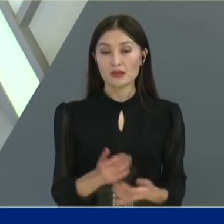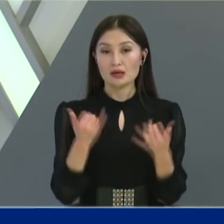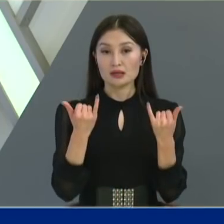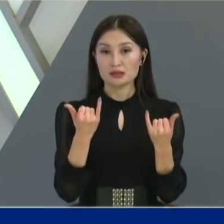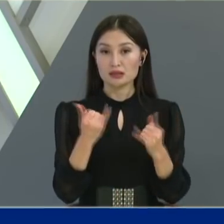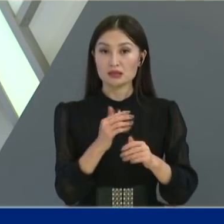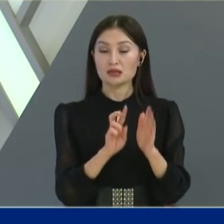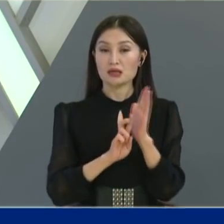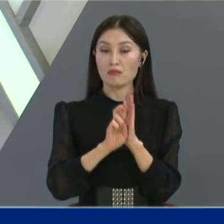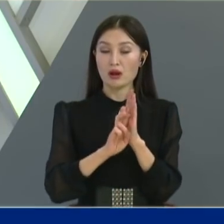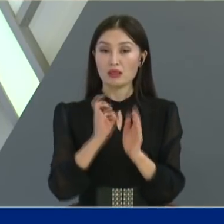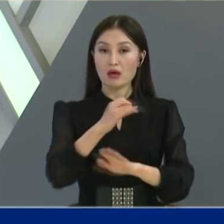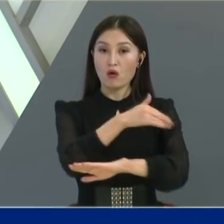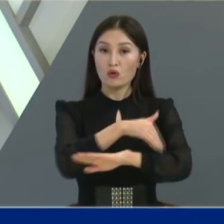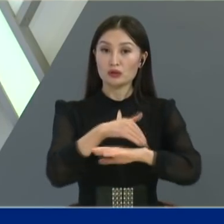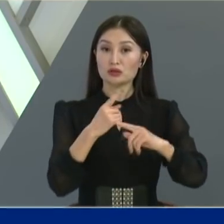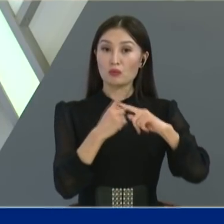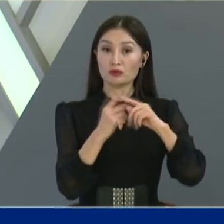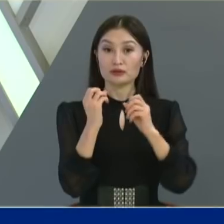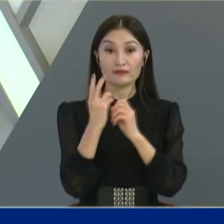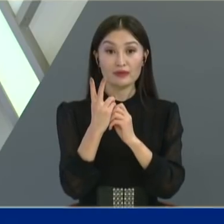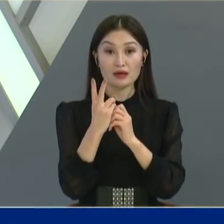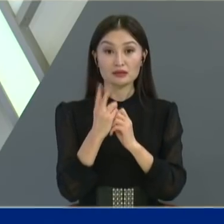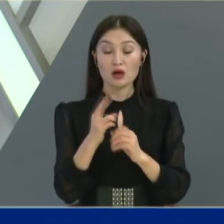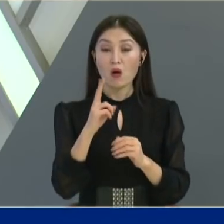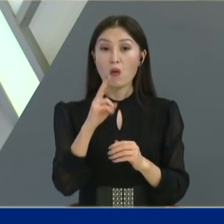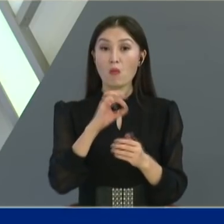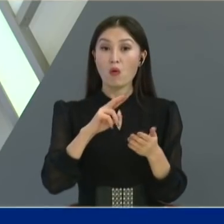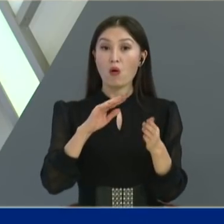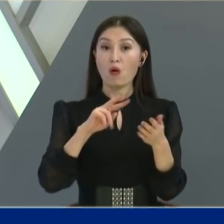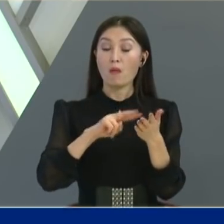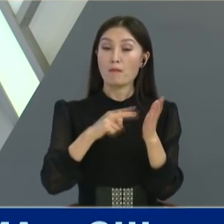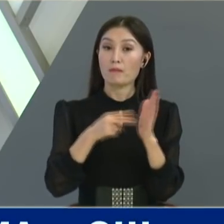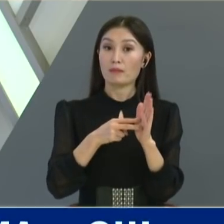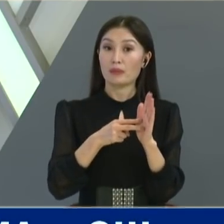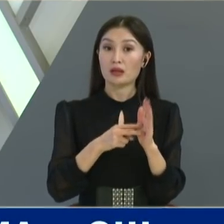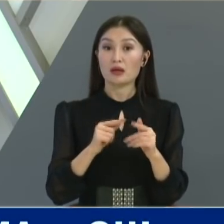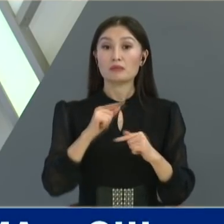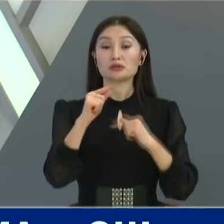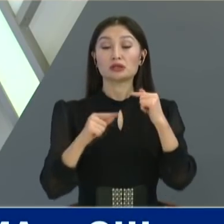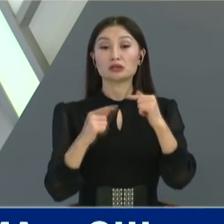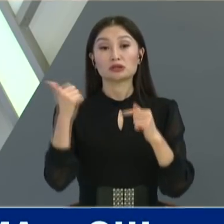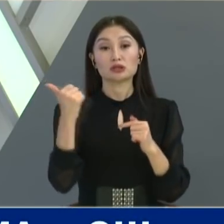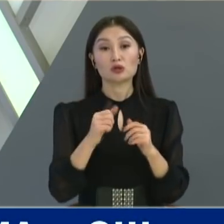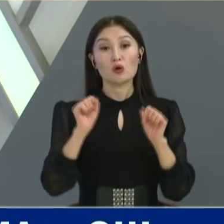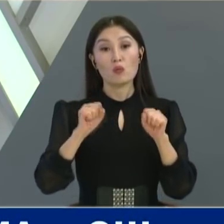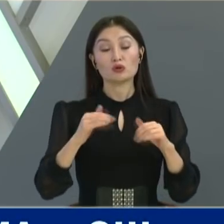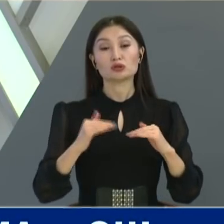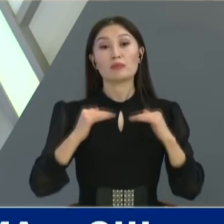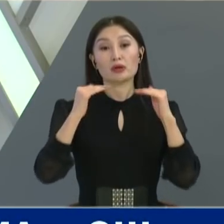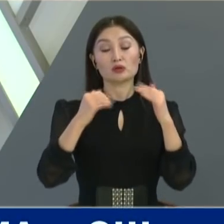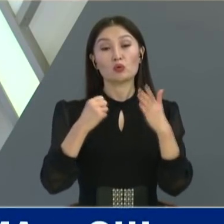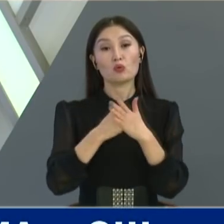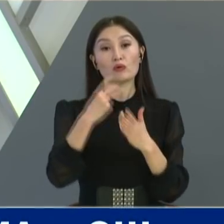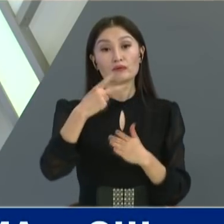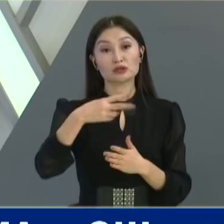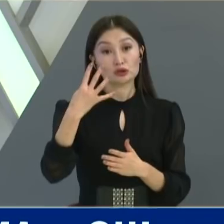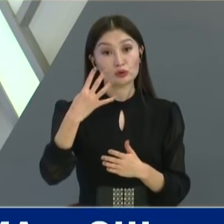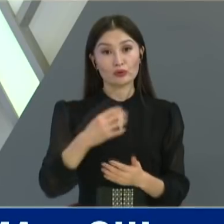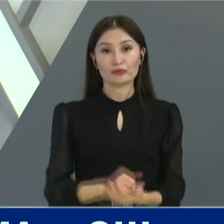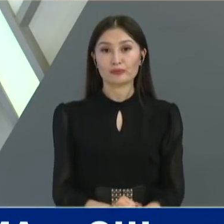Сейчас температура на улице плюс 12 градусов. По прогнозам синоптиков, через неделю температура может подняться до 24.